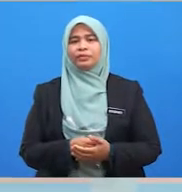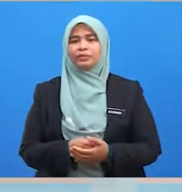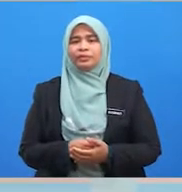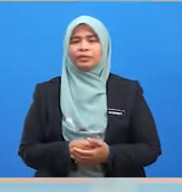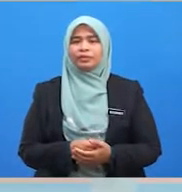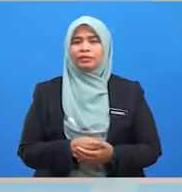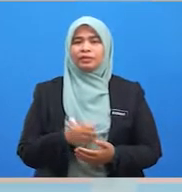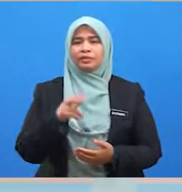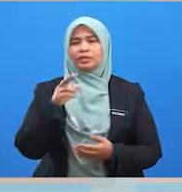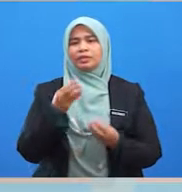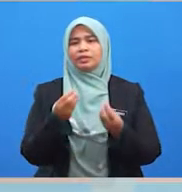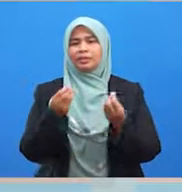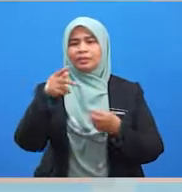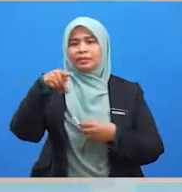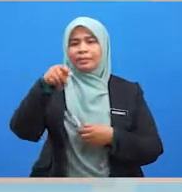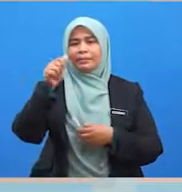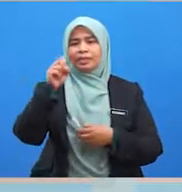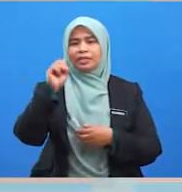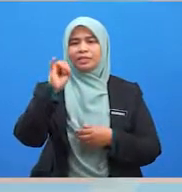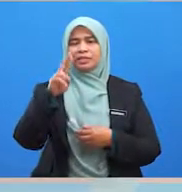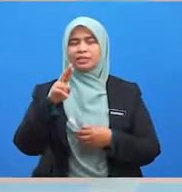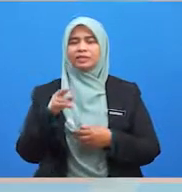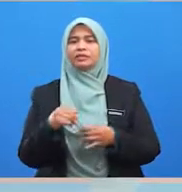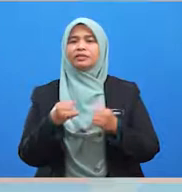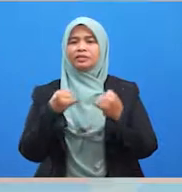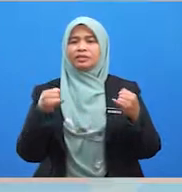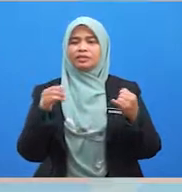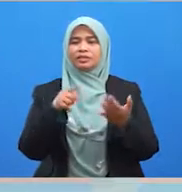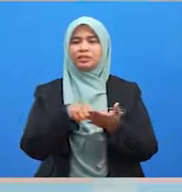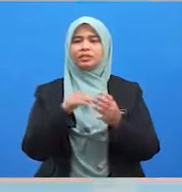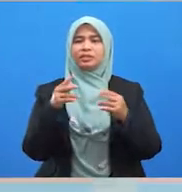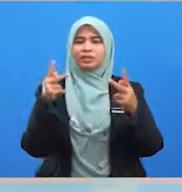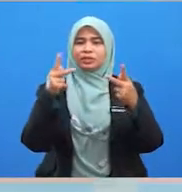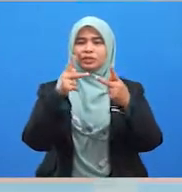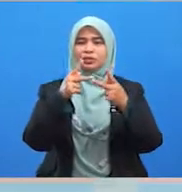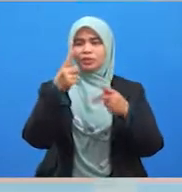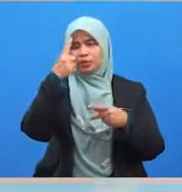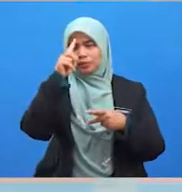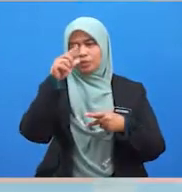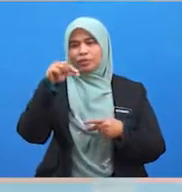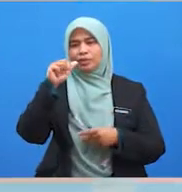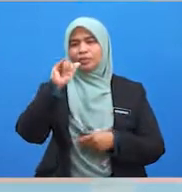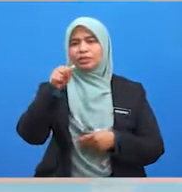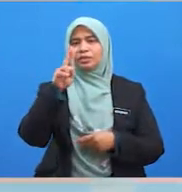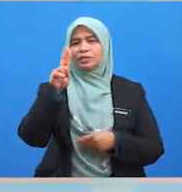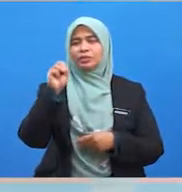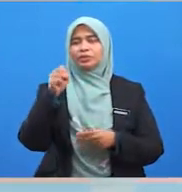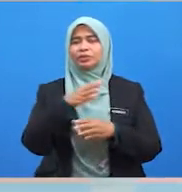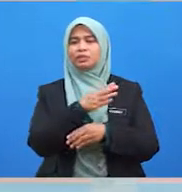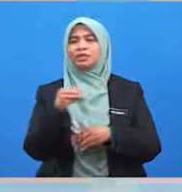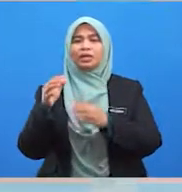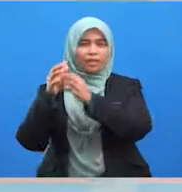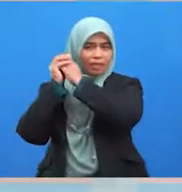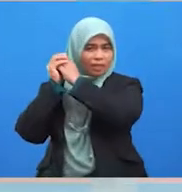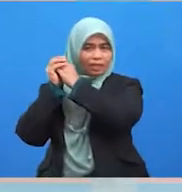jenis tanah pasir. Tanah jenis ini sesuai untuk tanaman gajus dan kelapa.